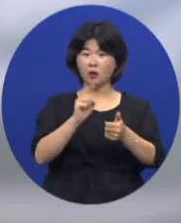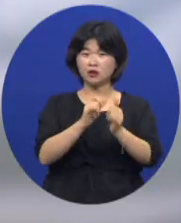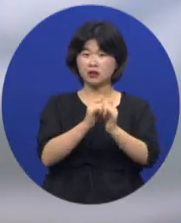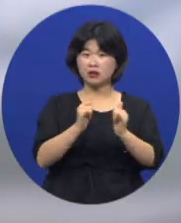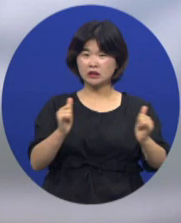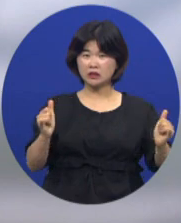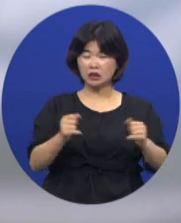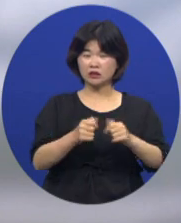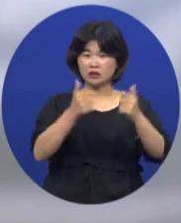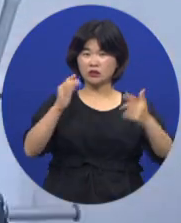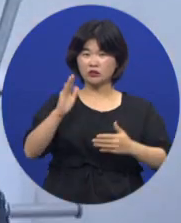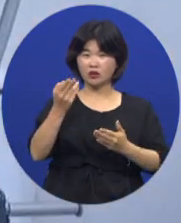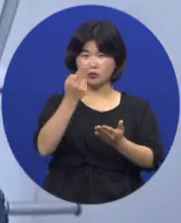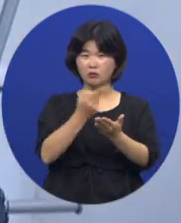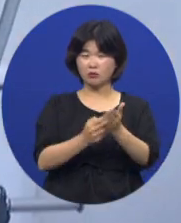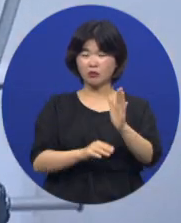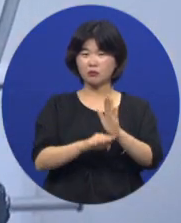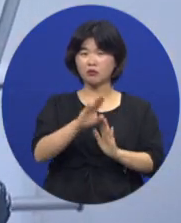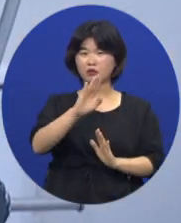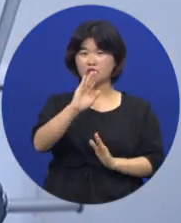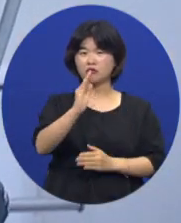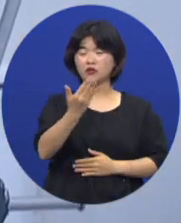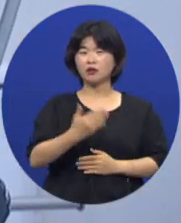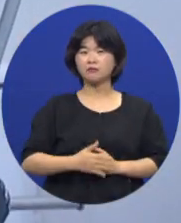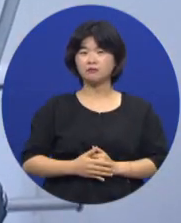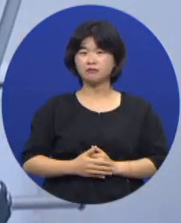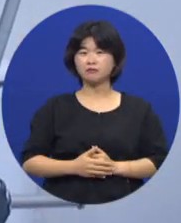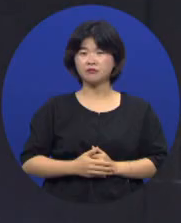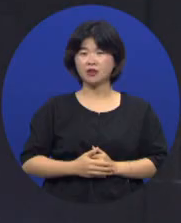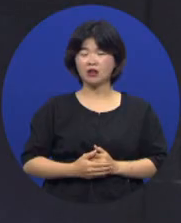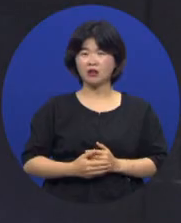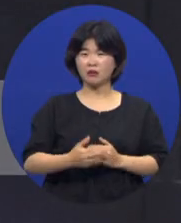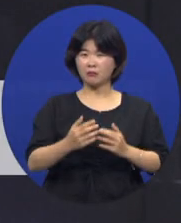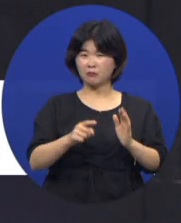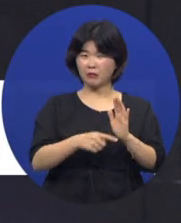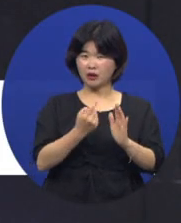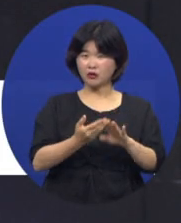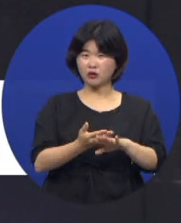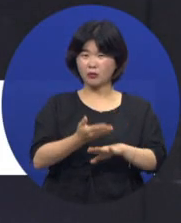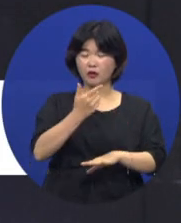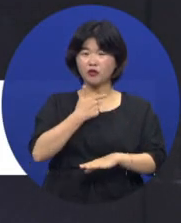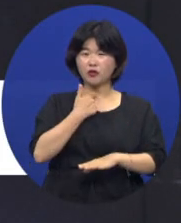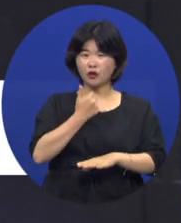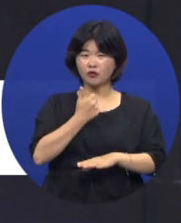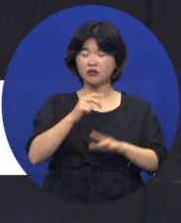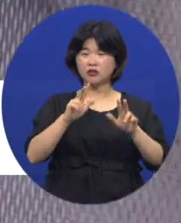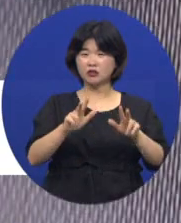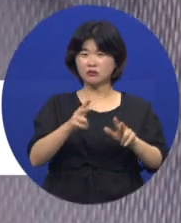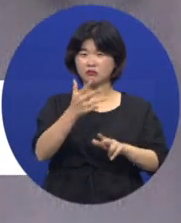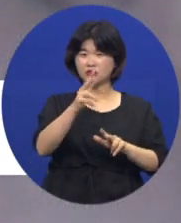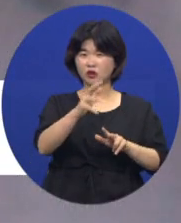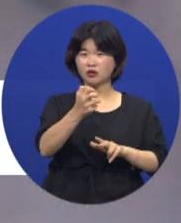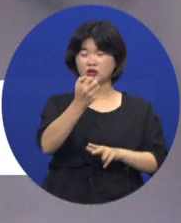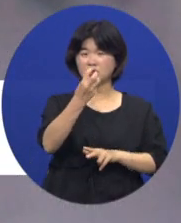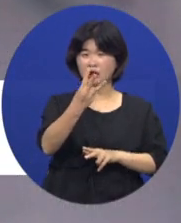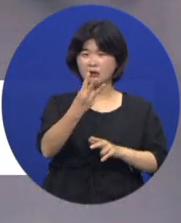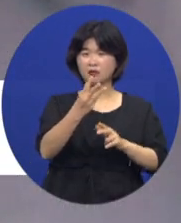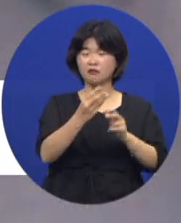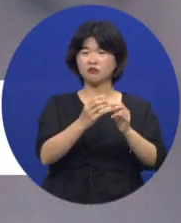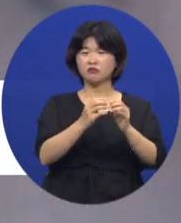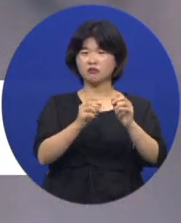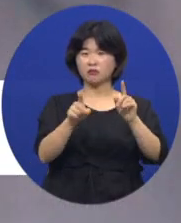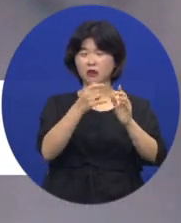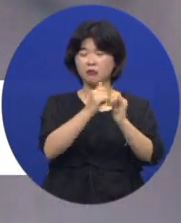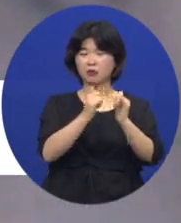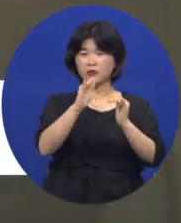확진자가 쏟아지면서 병상 포화도 심각해졌습니다. 100병상을 넘던 가용병상은 83병상으로 하루 새 두